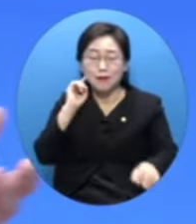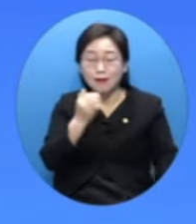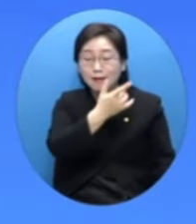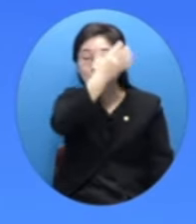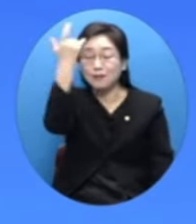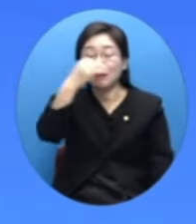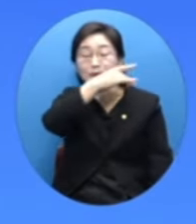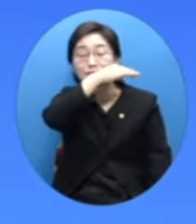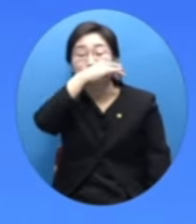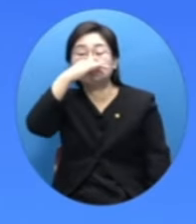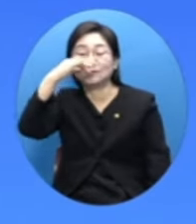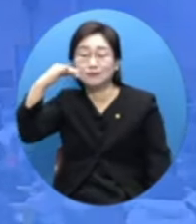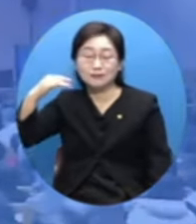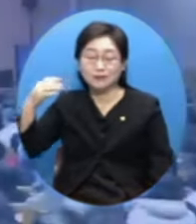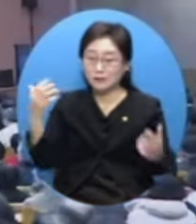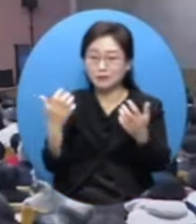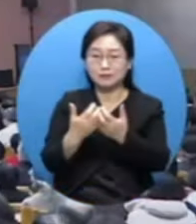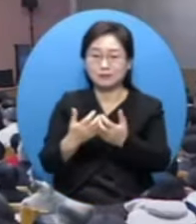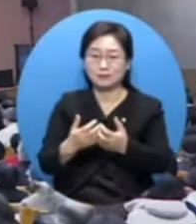차게 만들었습니다.